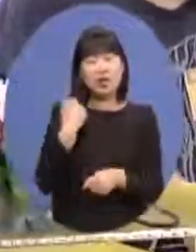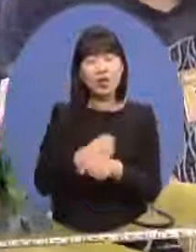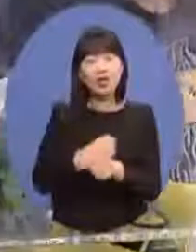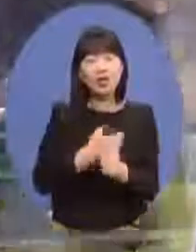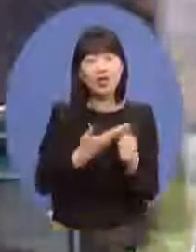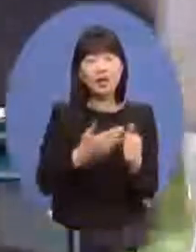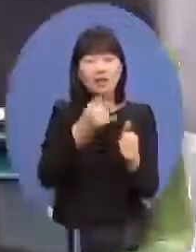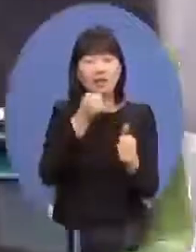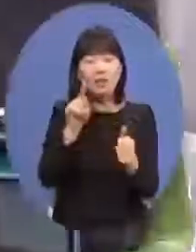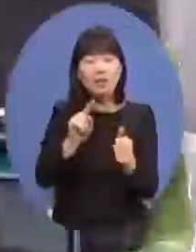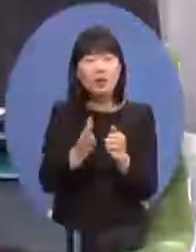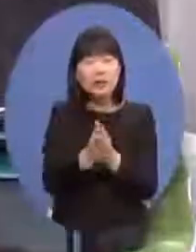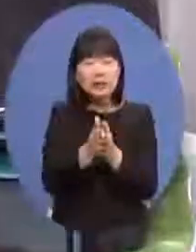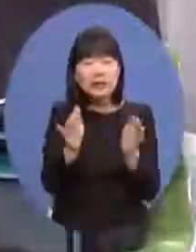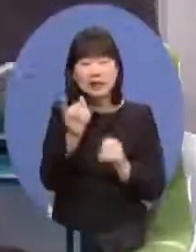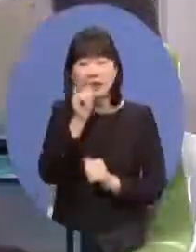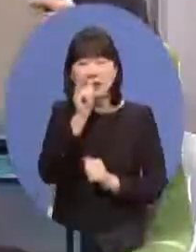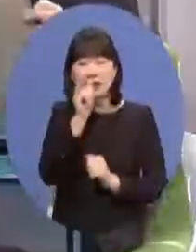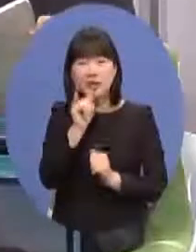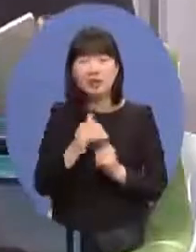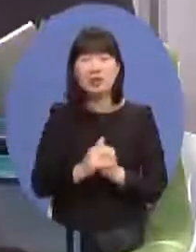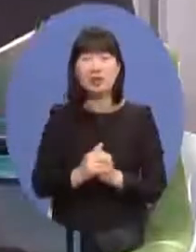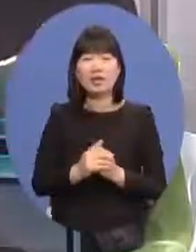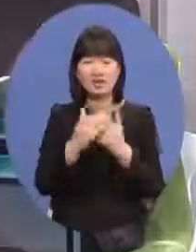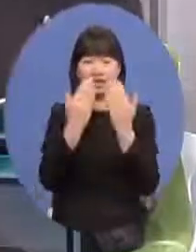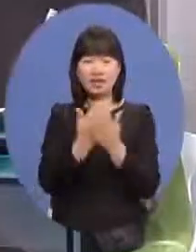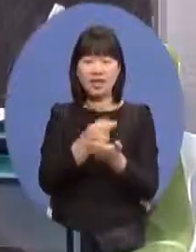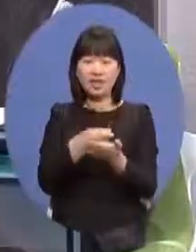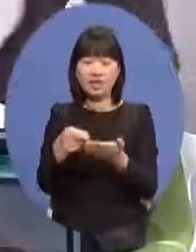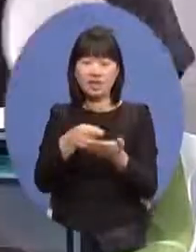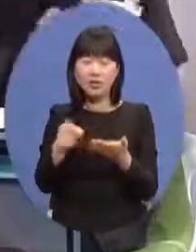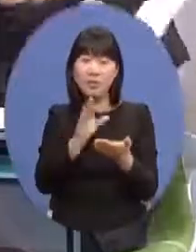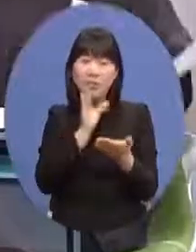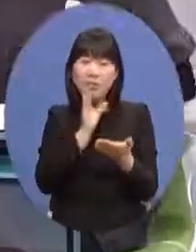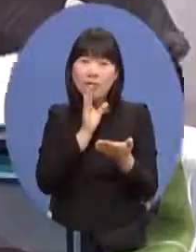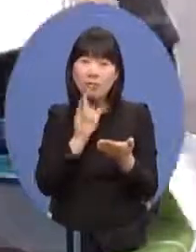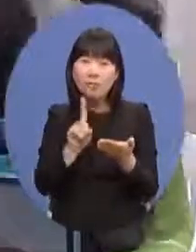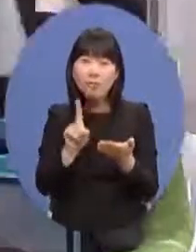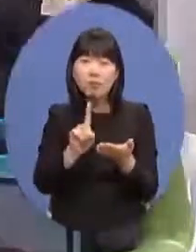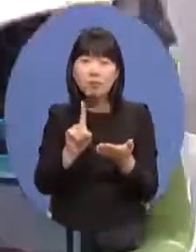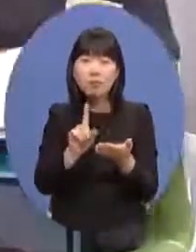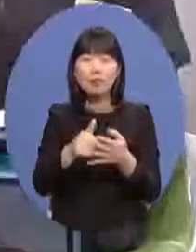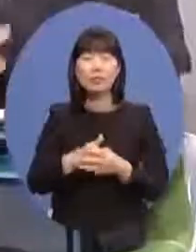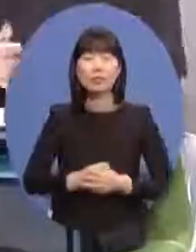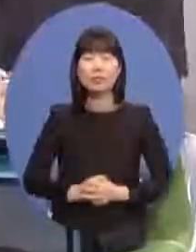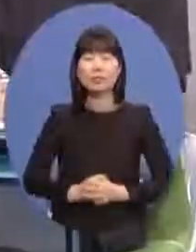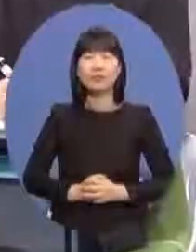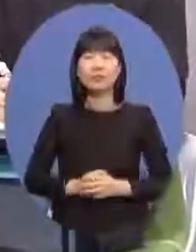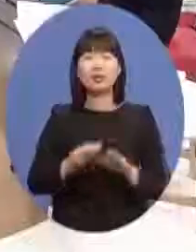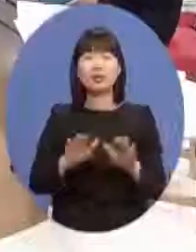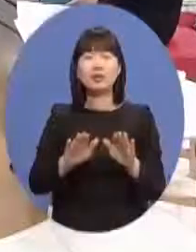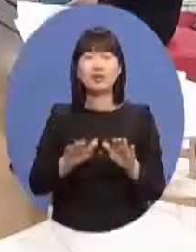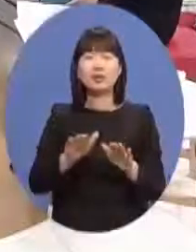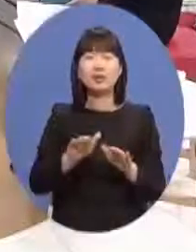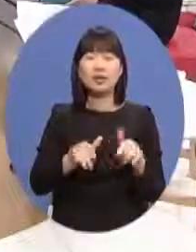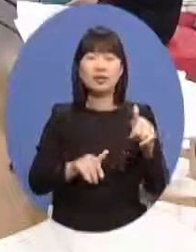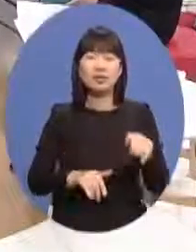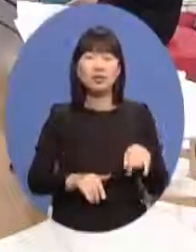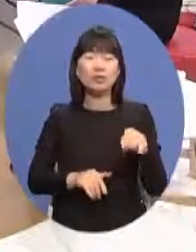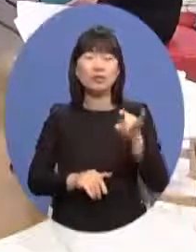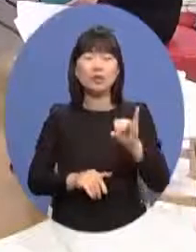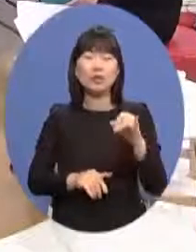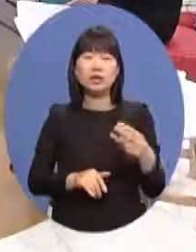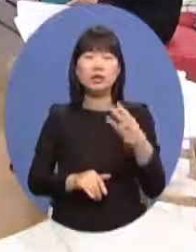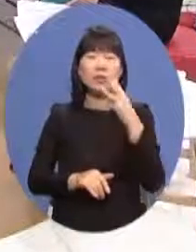하고 무엇이 시작된다? 자, 다 쓰셨는지 모르겠습니다. 자, 9.1맘 팀은 다 쓰신 것